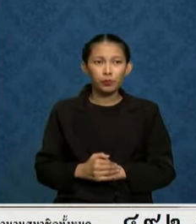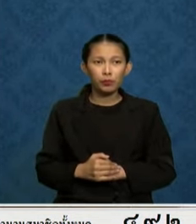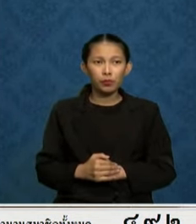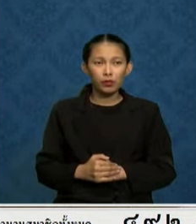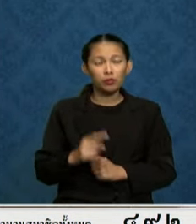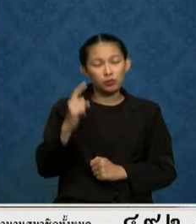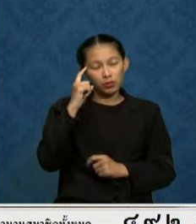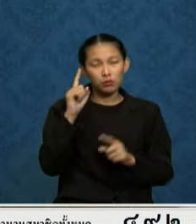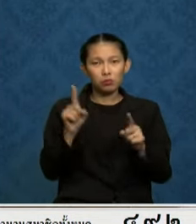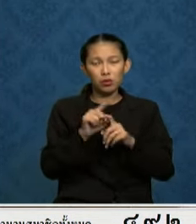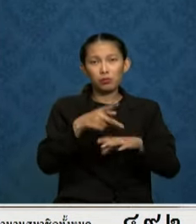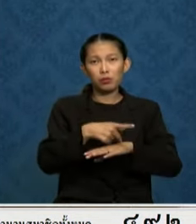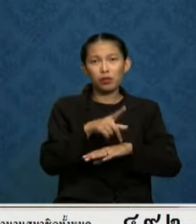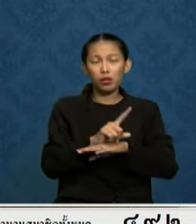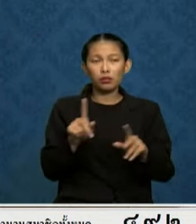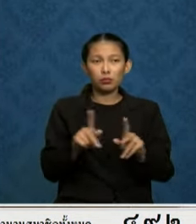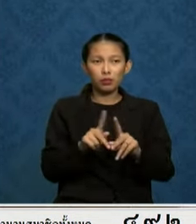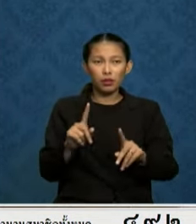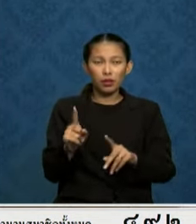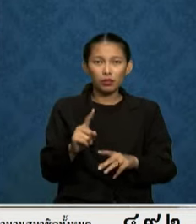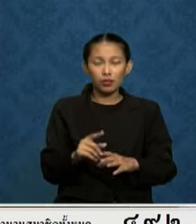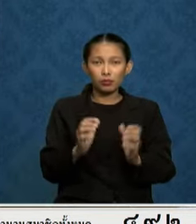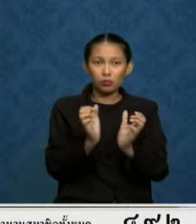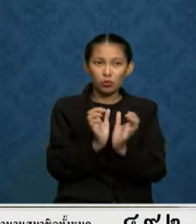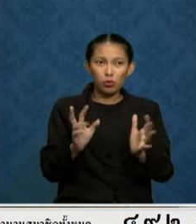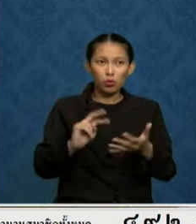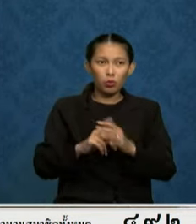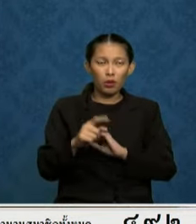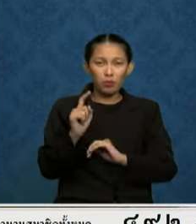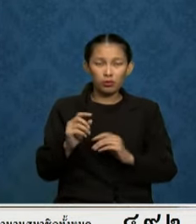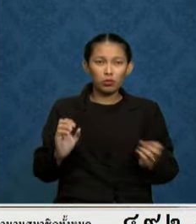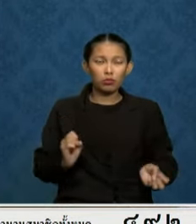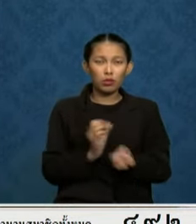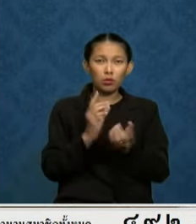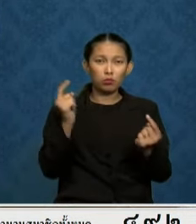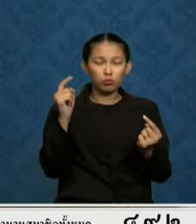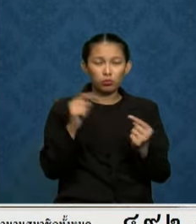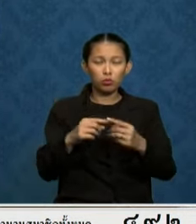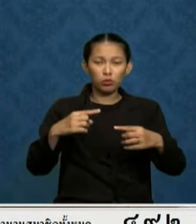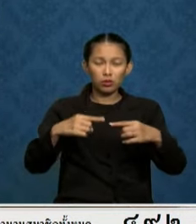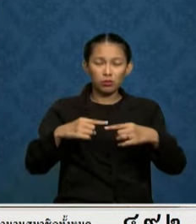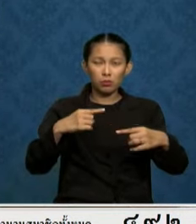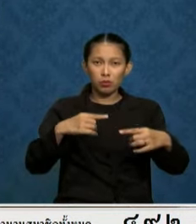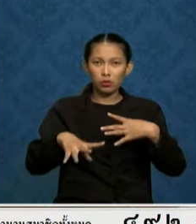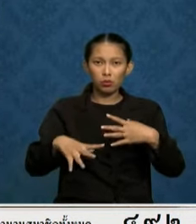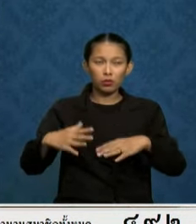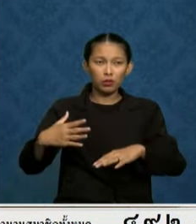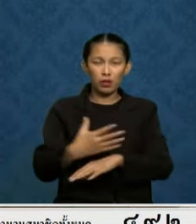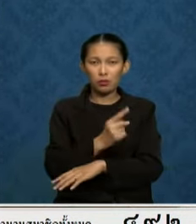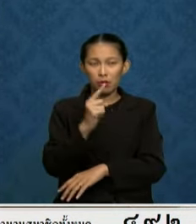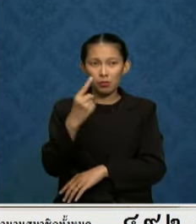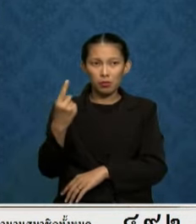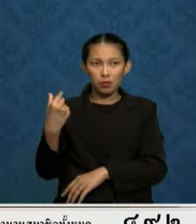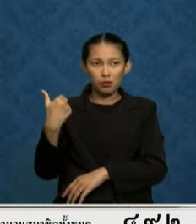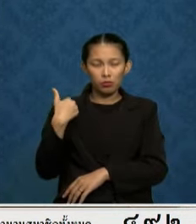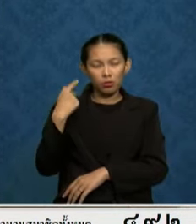เห็ด้กทน Papa varitมที่การว่าการนี้แล้Angel 1989จะต้องไม่นไปสู่ความขัดแย้งทางการเมองครั้งให่อ